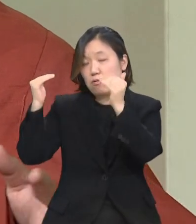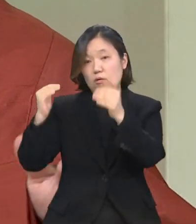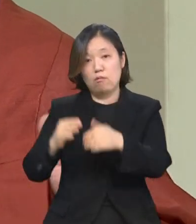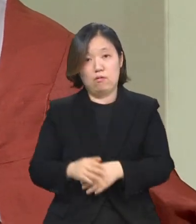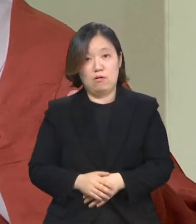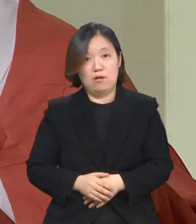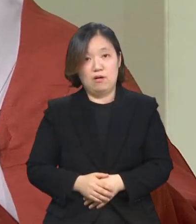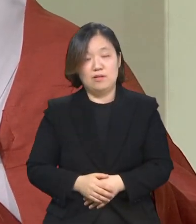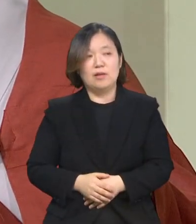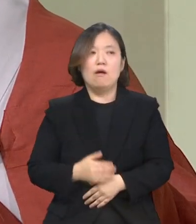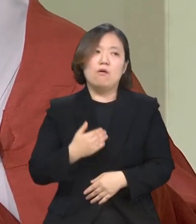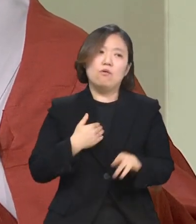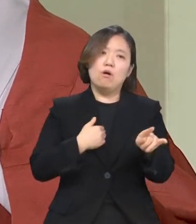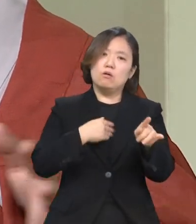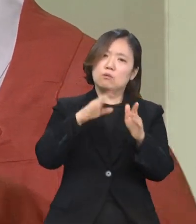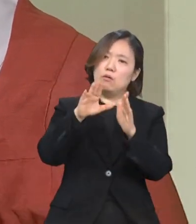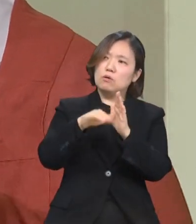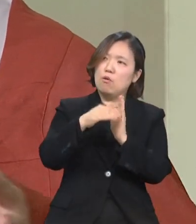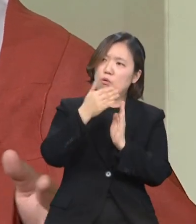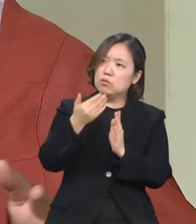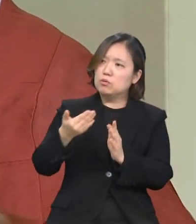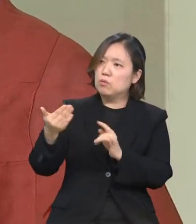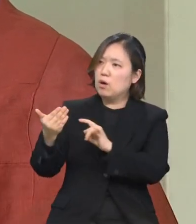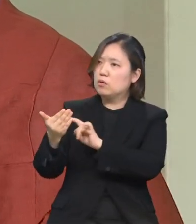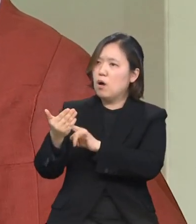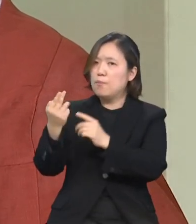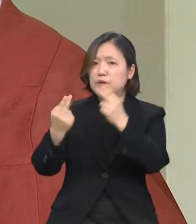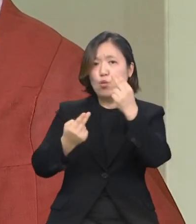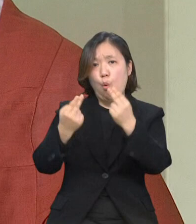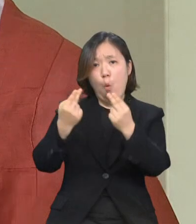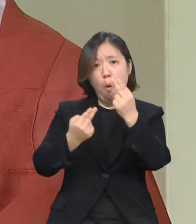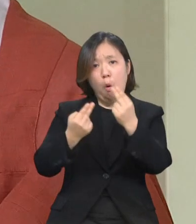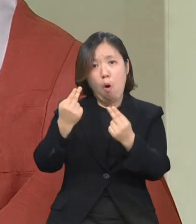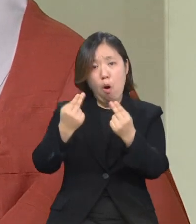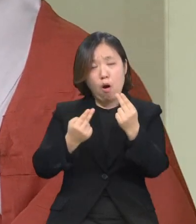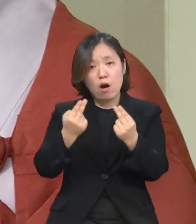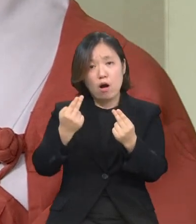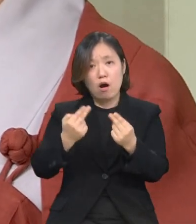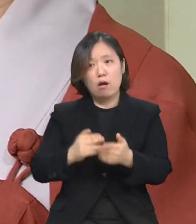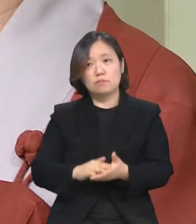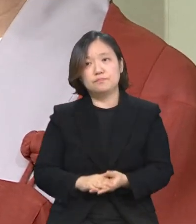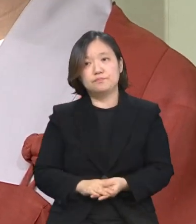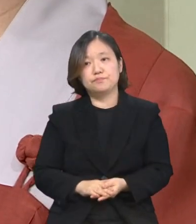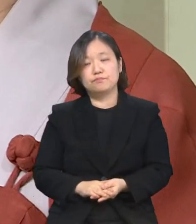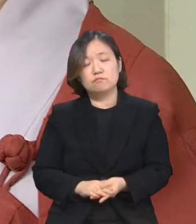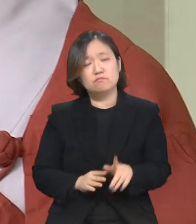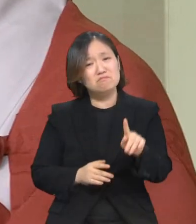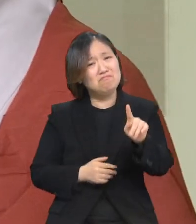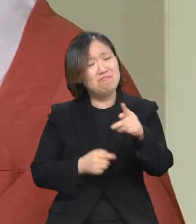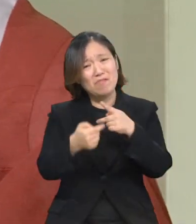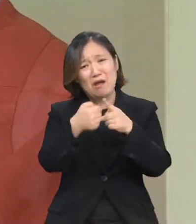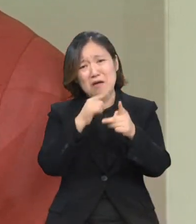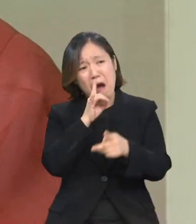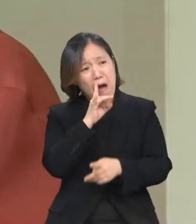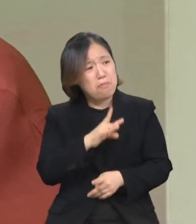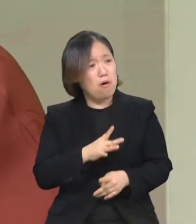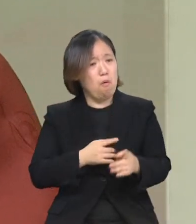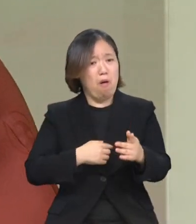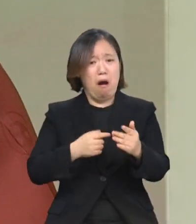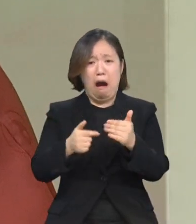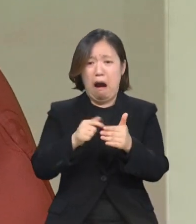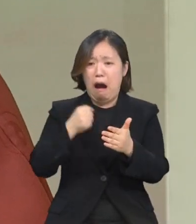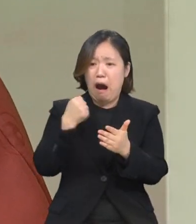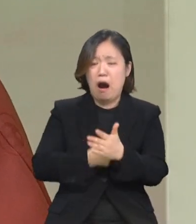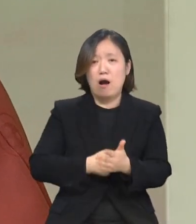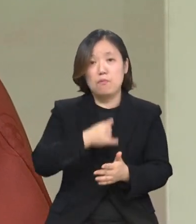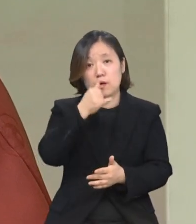그러니까 이제 세월을 살아가면서 그게 자꾸 비교가 되잖아요 근데 그게 너무나 속상하고 너무나 이해가